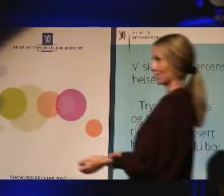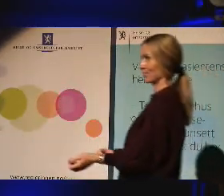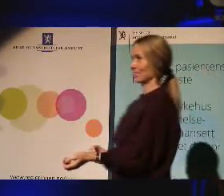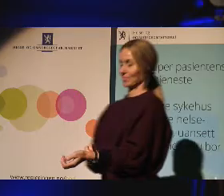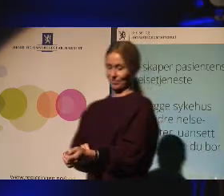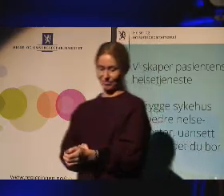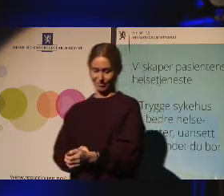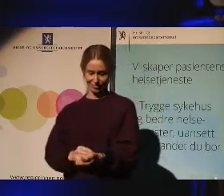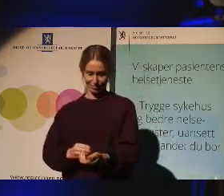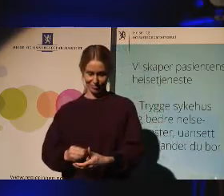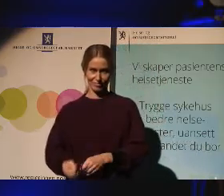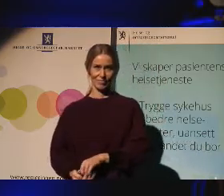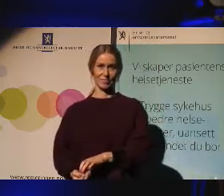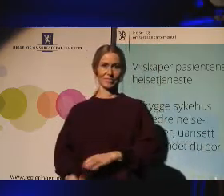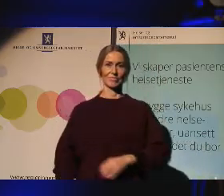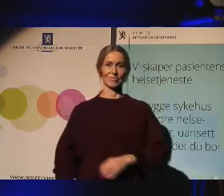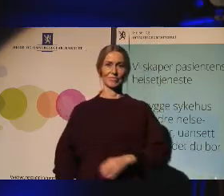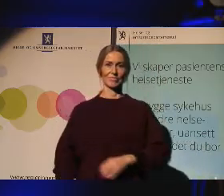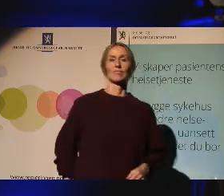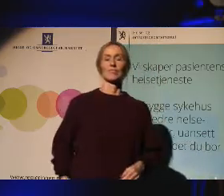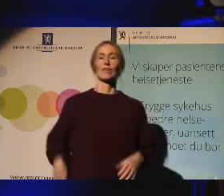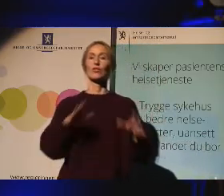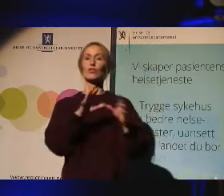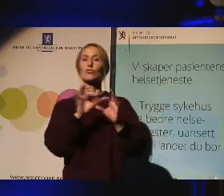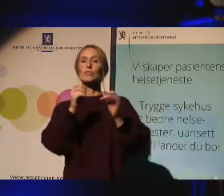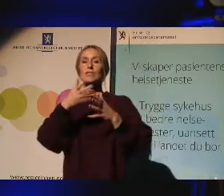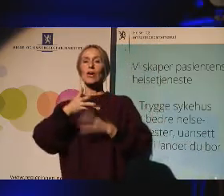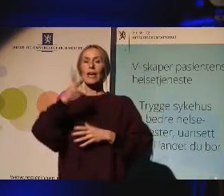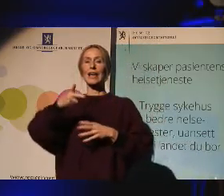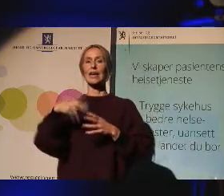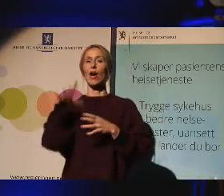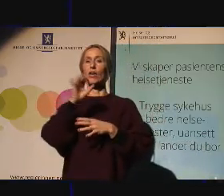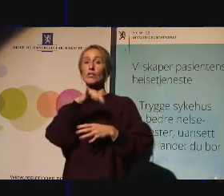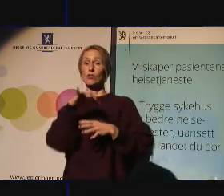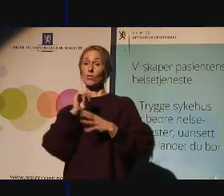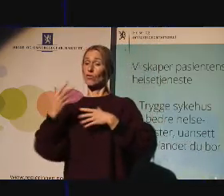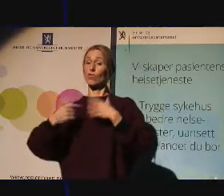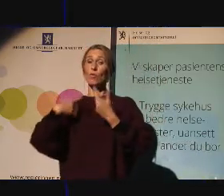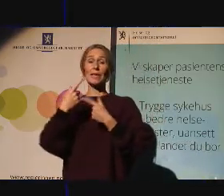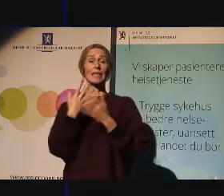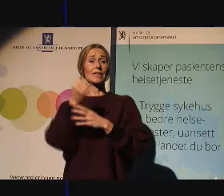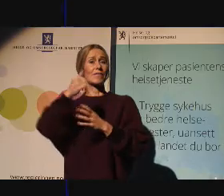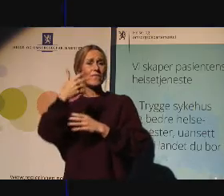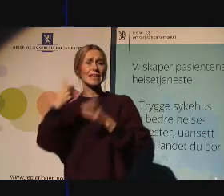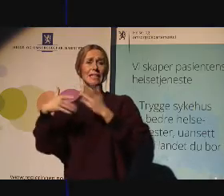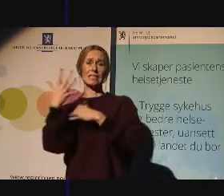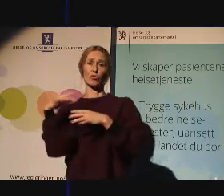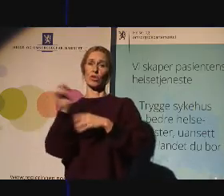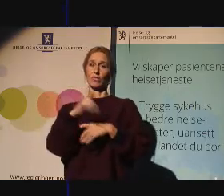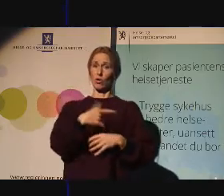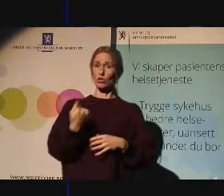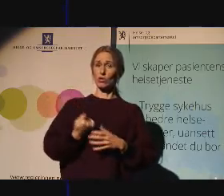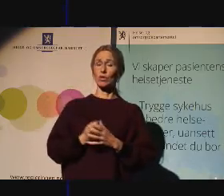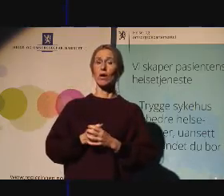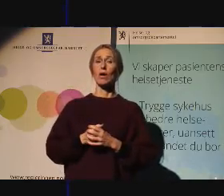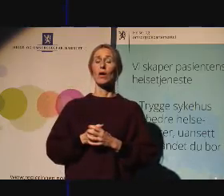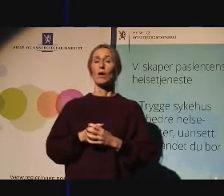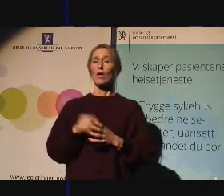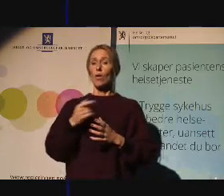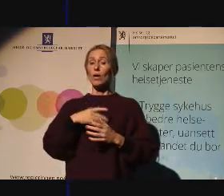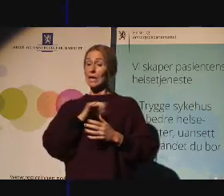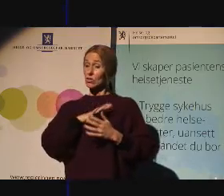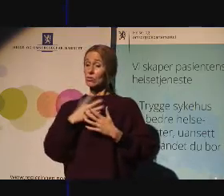Tusen takk, Helge Arianson, for å formidle denne veldig viktige historien for oss. Og jeg